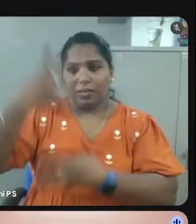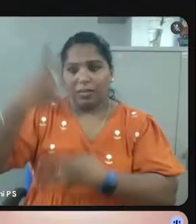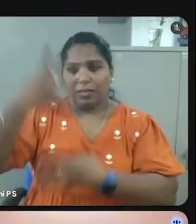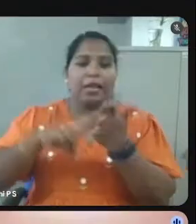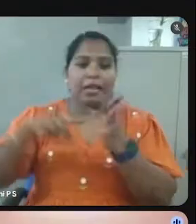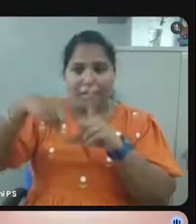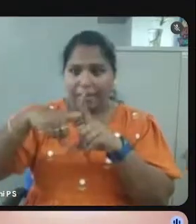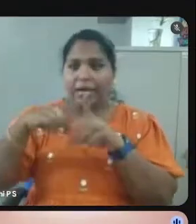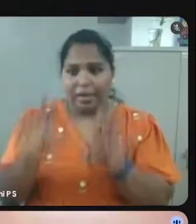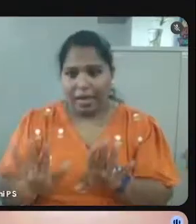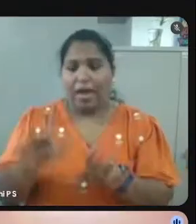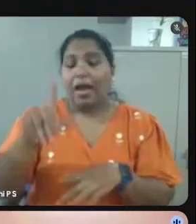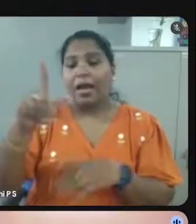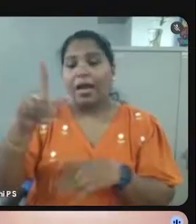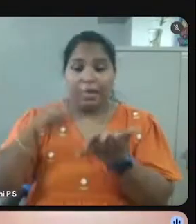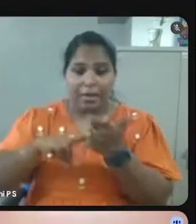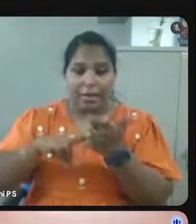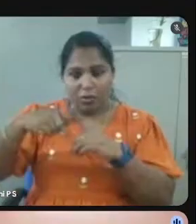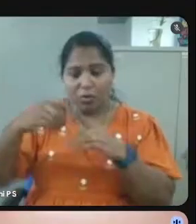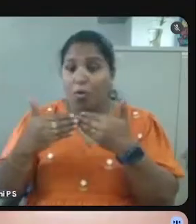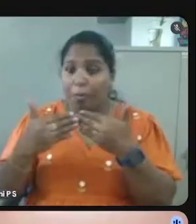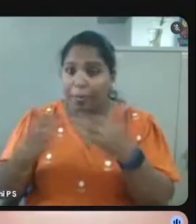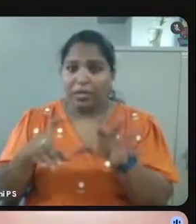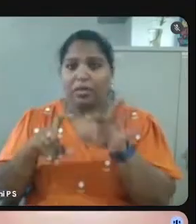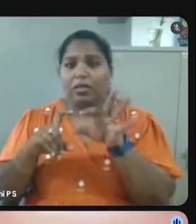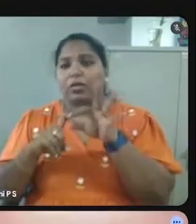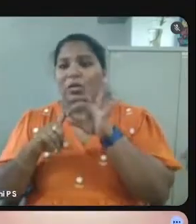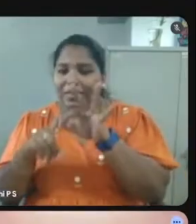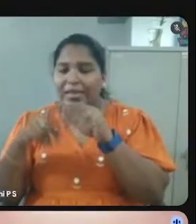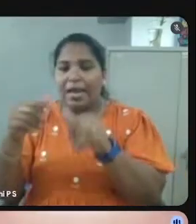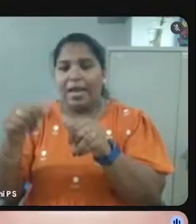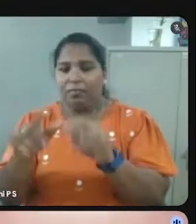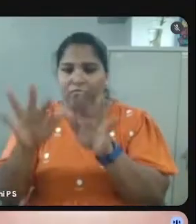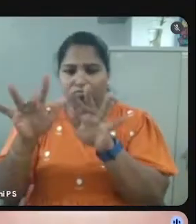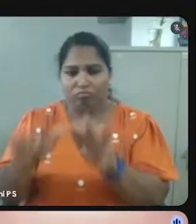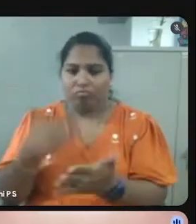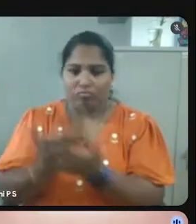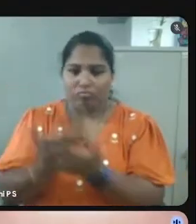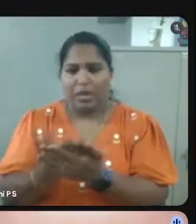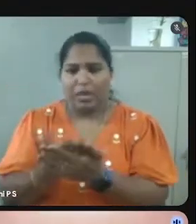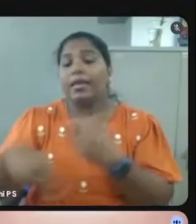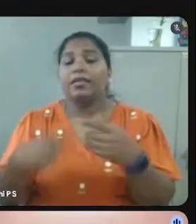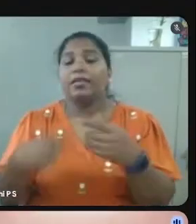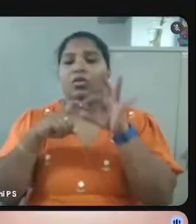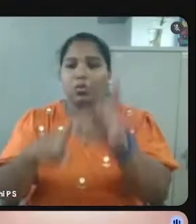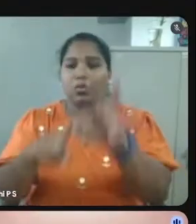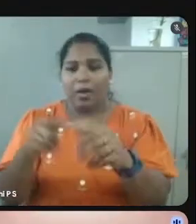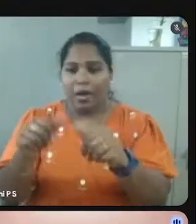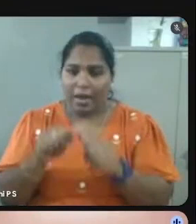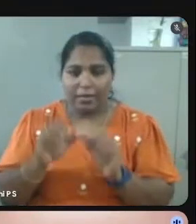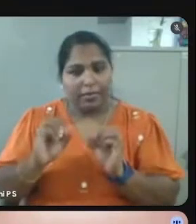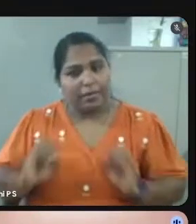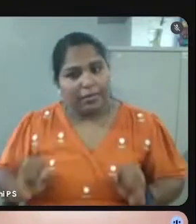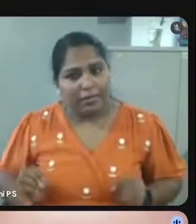ഷെയർ ചെയ്തിട്ടുണ്ട്. ആ ലിങ്ക് ഒന്ന് ഓപ്പൺ ചെയ്ത് അതിനുള്ള ഉത്തരങ്ങൾ ഒന്ന് ടൈപ്പ് ചെയ്യേണ്ടതാണ്. അടുത്തതായി നമുക്ക് ക്വസ്റ്റ്യൻ ആൻസർ സെഷൻ